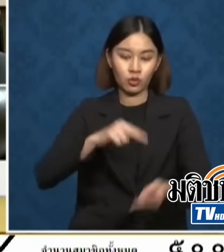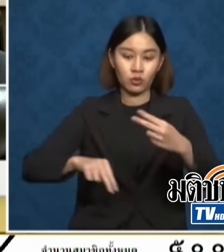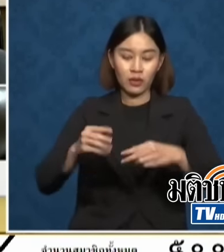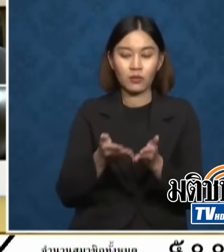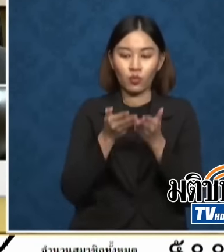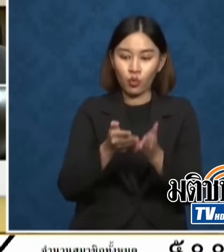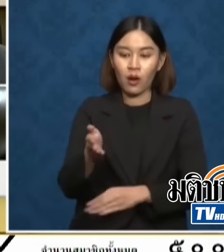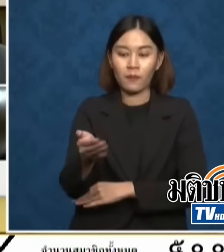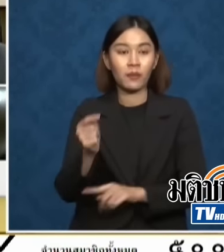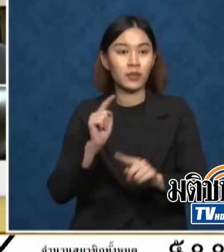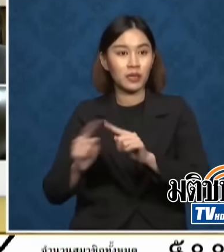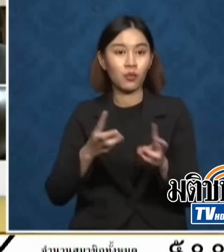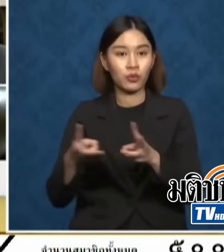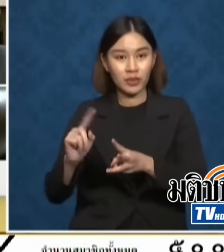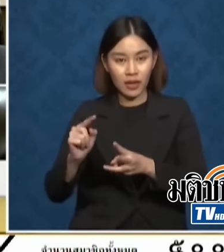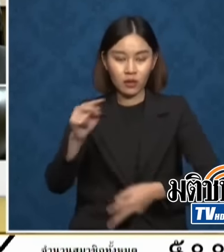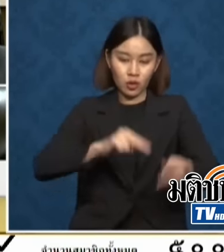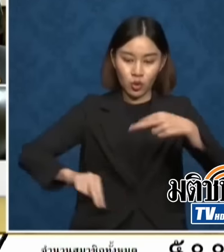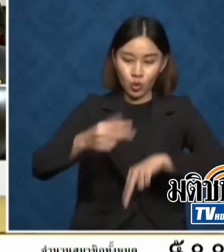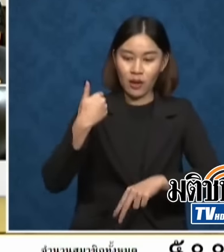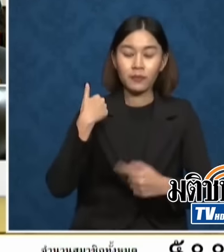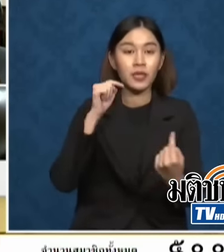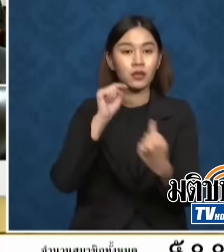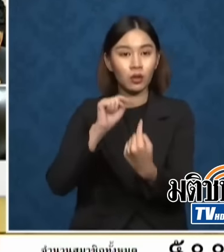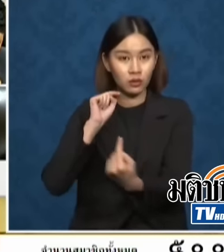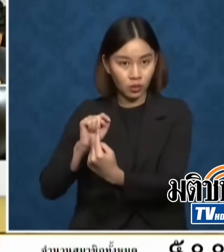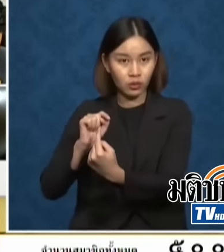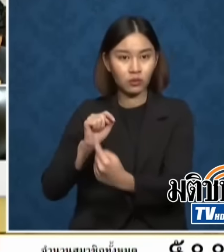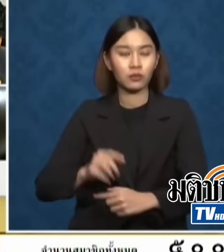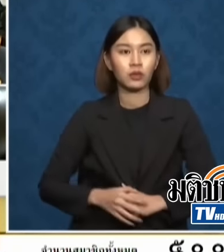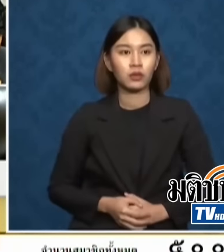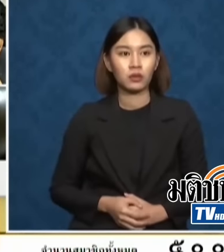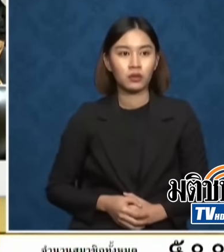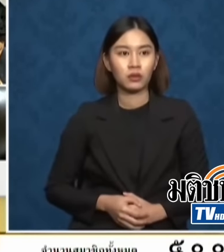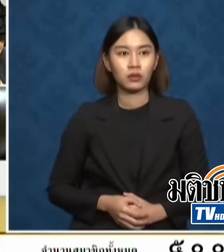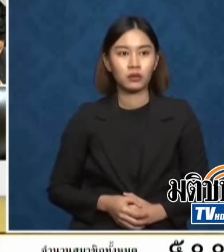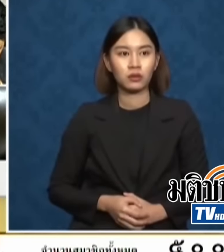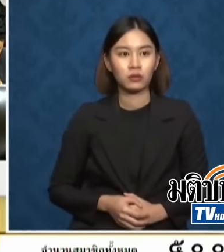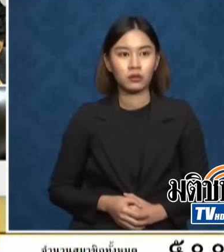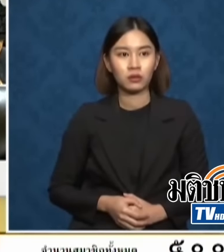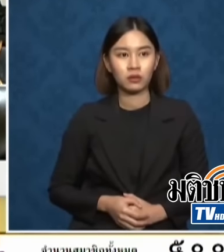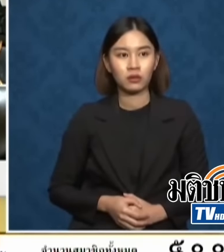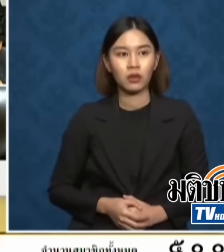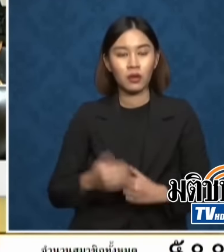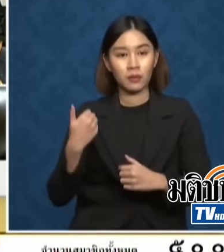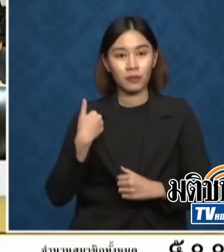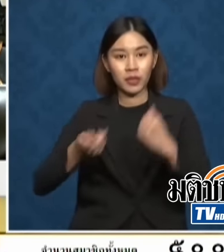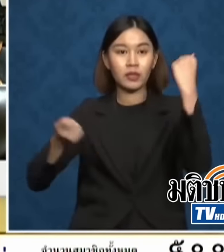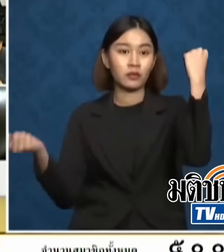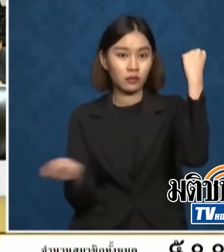งแบบที่มีการควบคุมที่เหมาะสมนะครับและมีบทลงโท